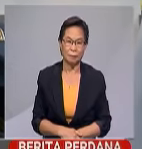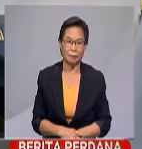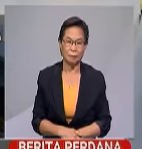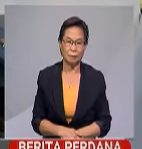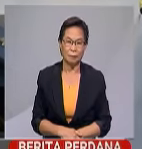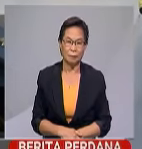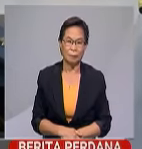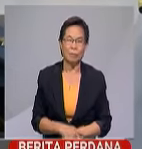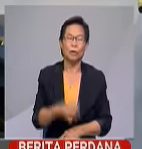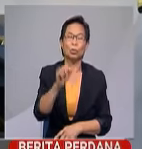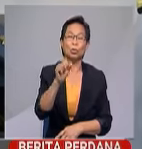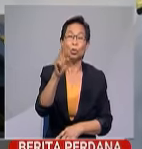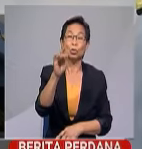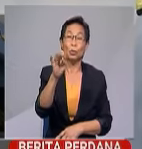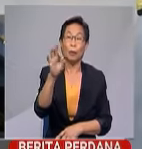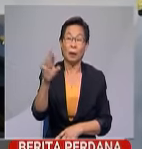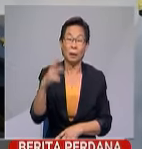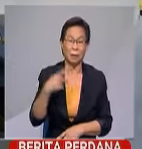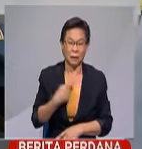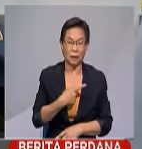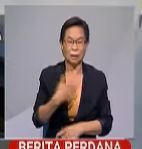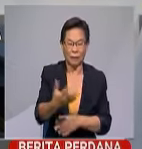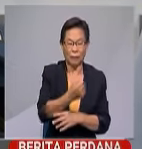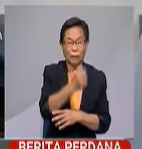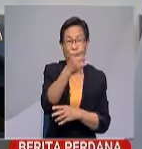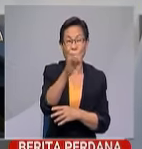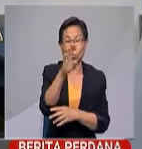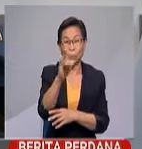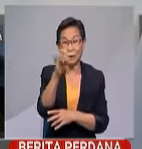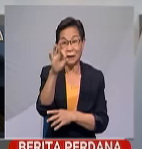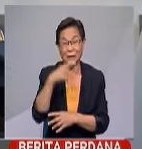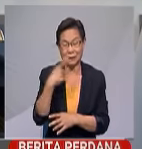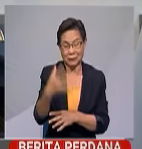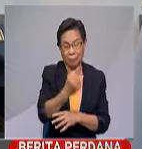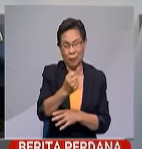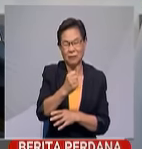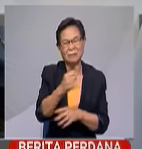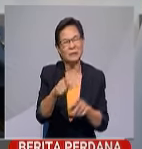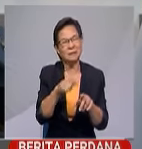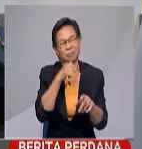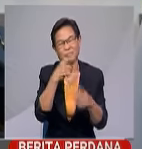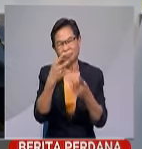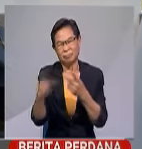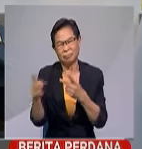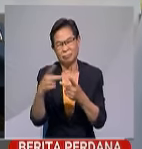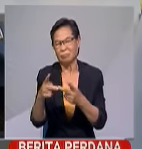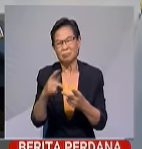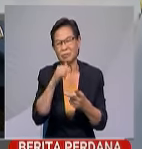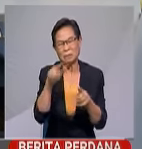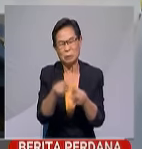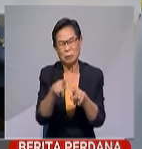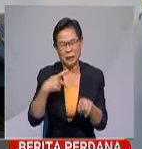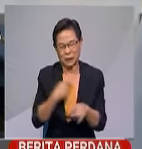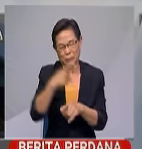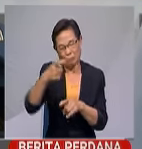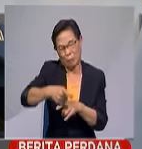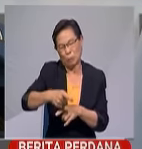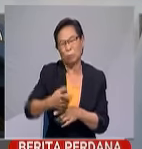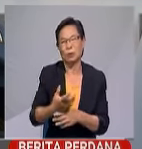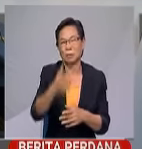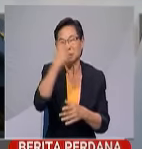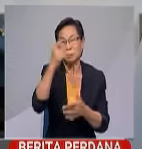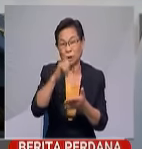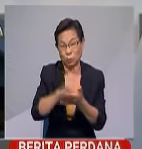sumber yang kita perolehi tidak seperti apa kita perlukan. Oleh